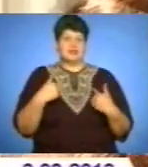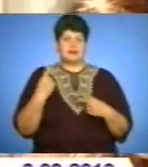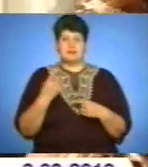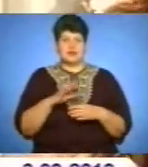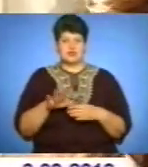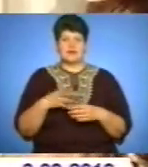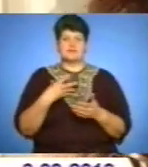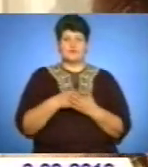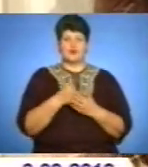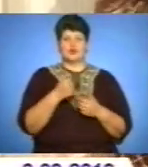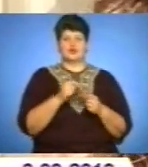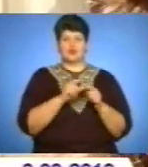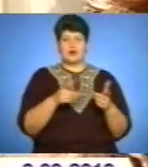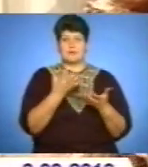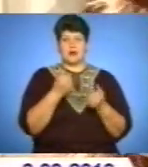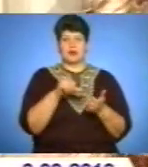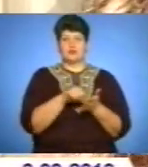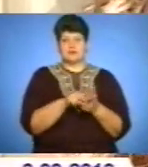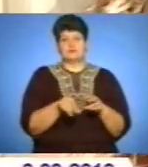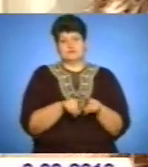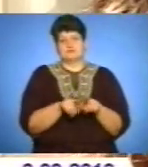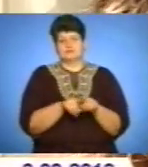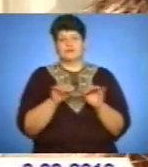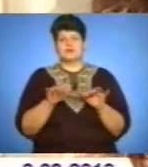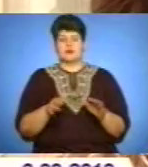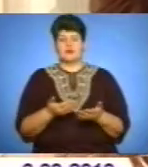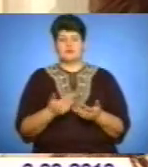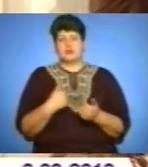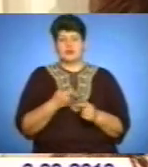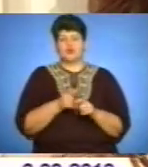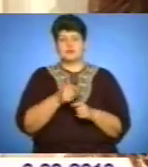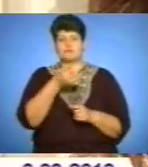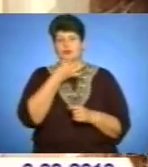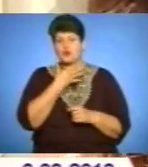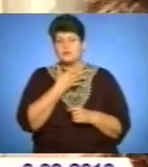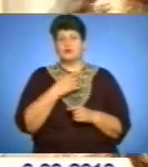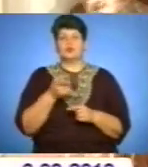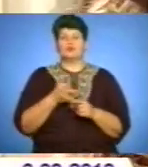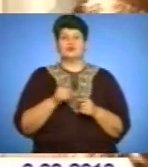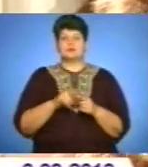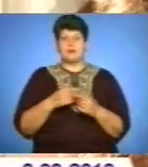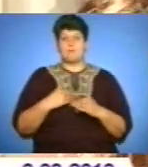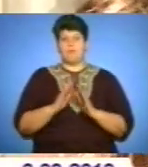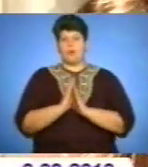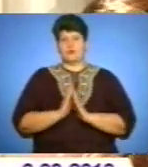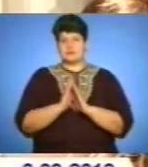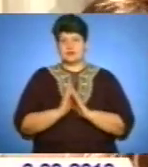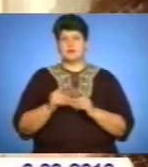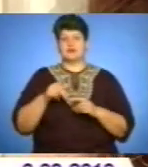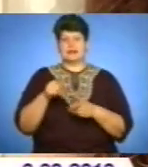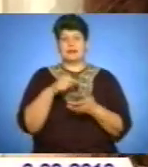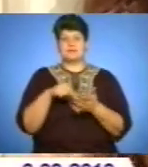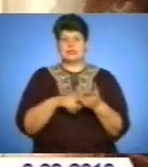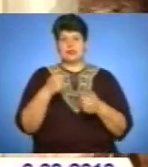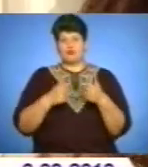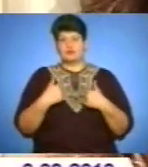ще в своїй школі брала участь у подібних заходах. Мені дуже сподобалось, тому так як мене попросили піти на міський конкурс,